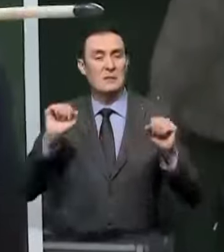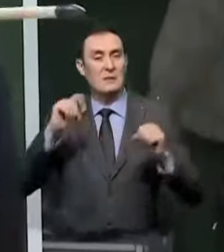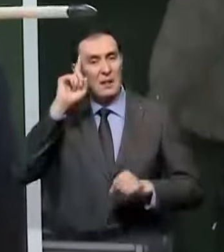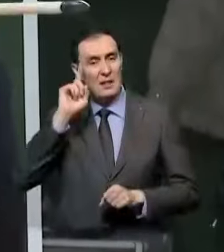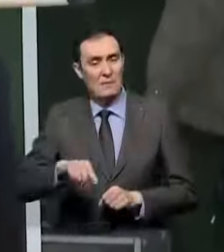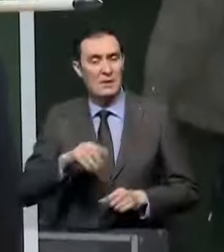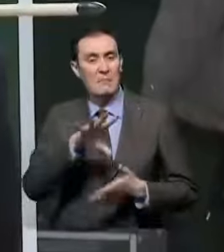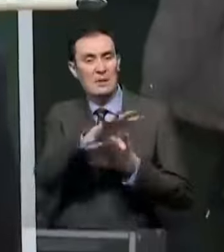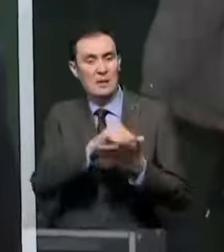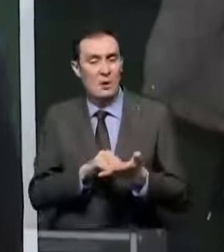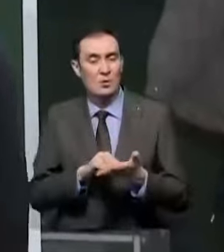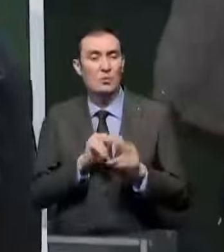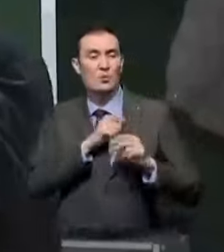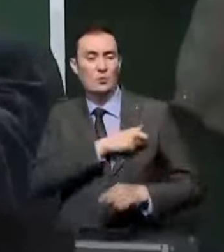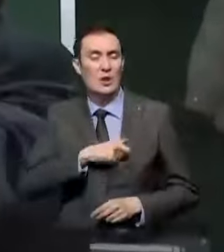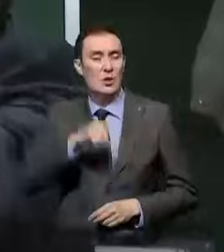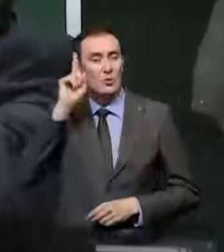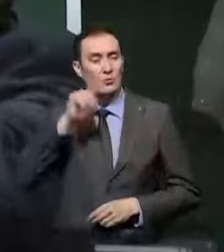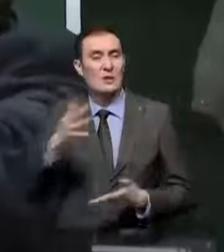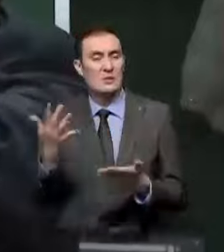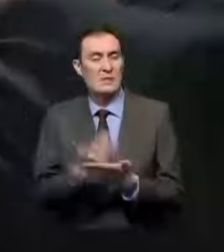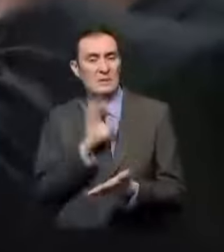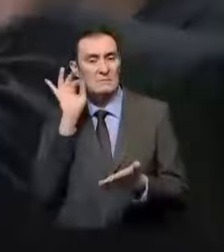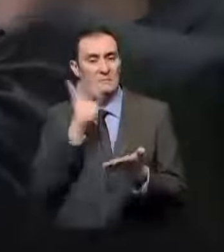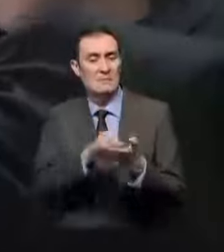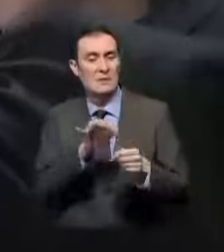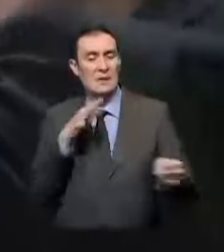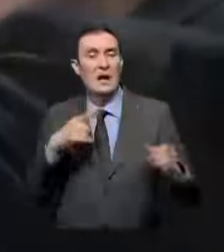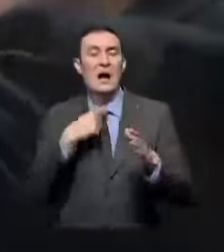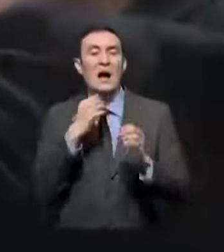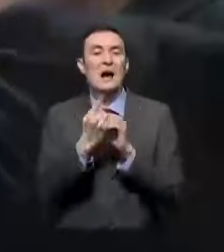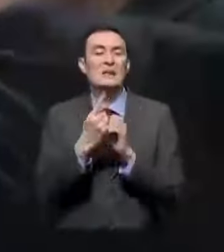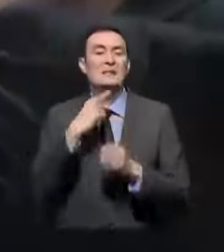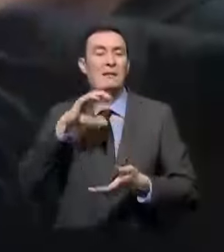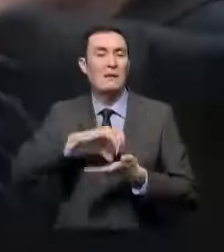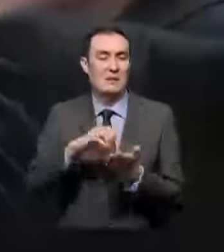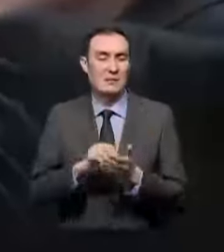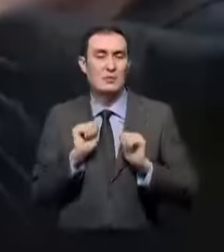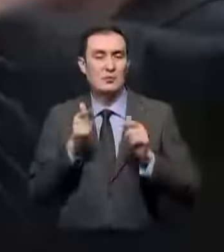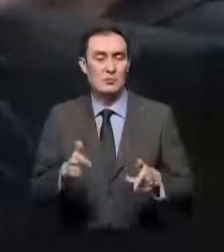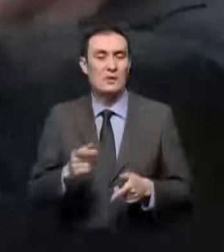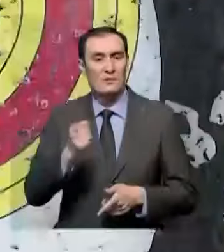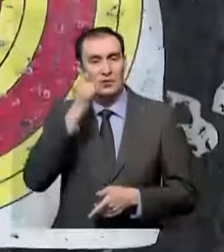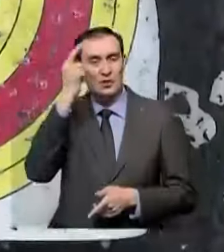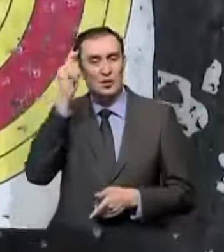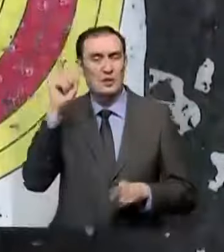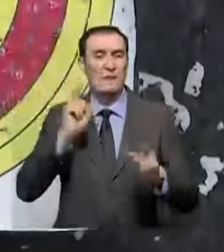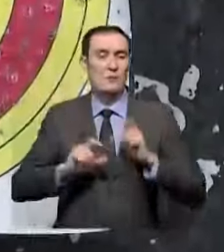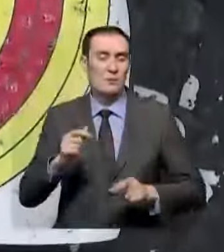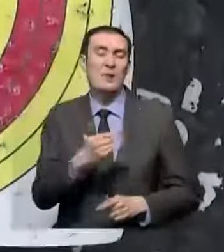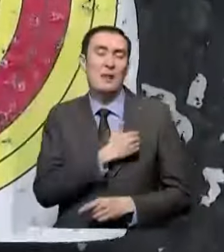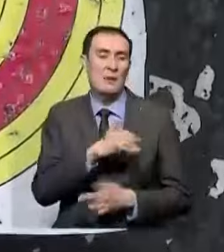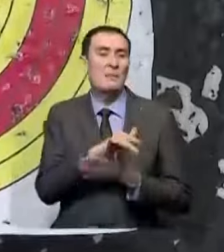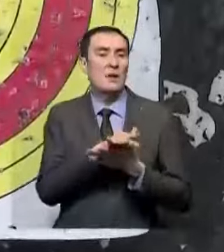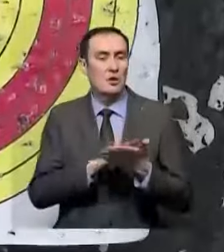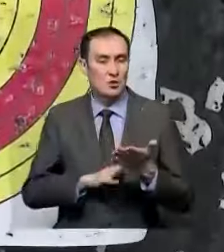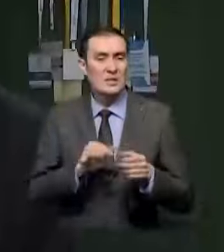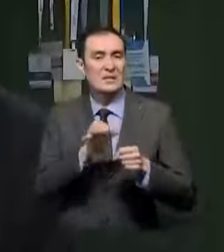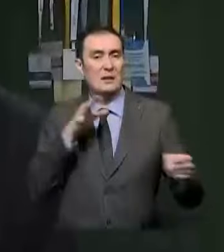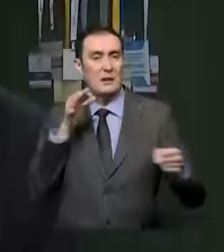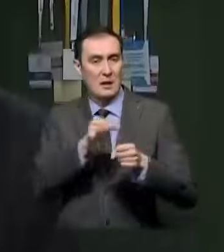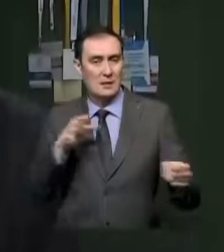навыками перенимают у тренера ее умение достигать целей. 11-классница Дильнас поступила в один из чешских вузов и намерена продолжить